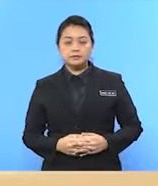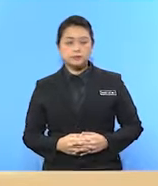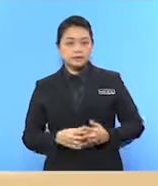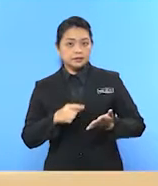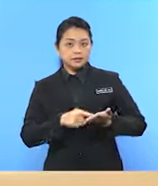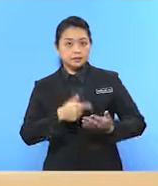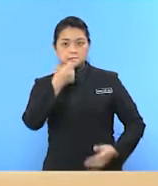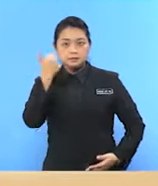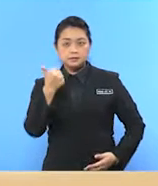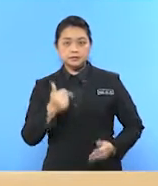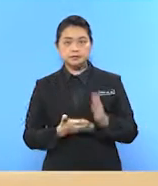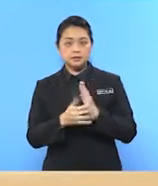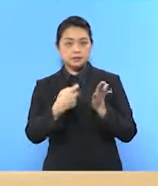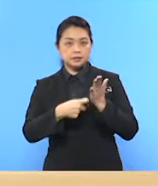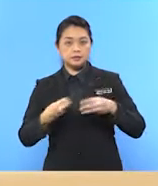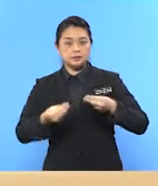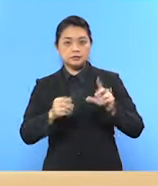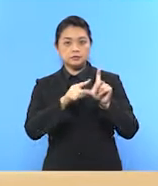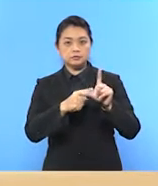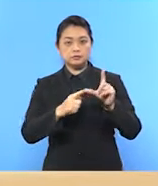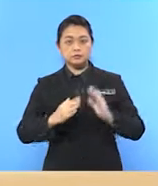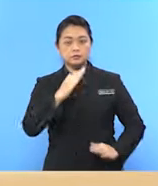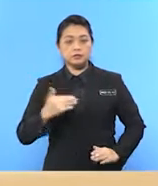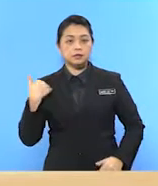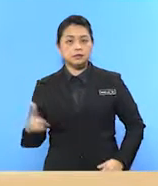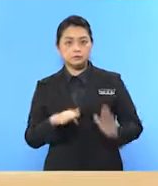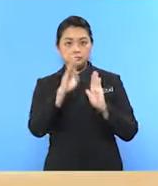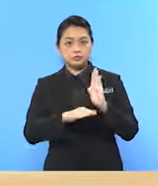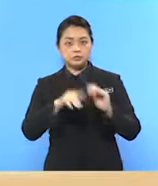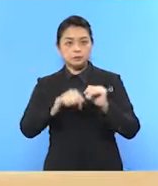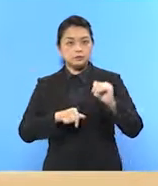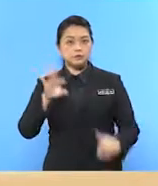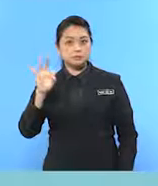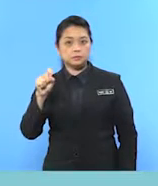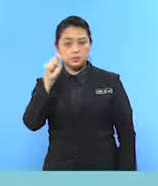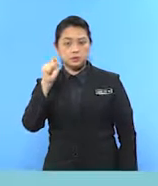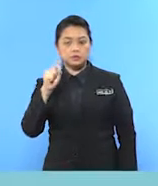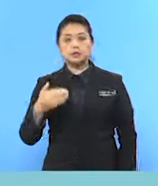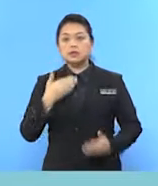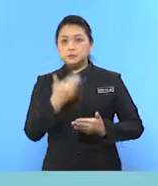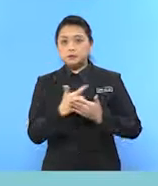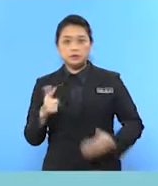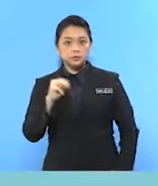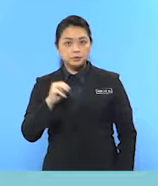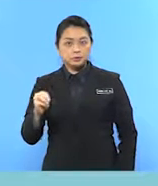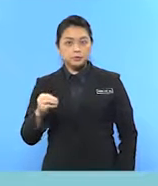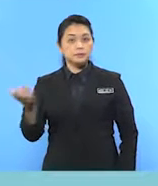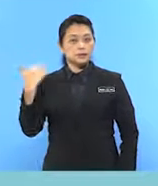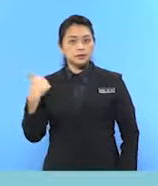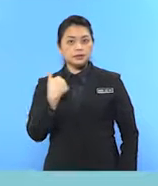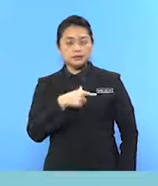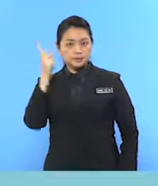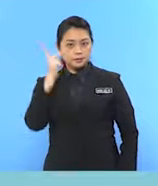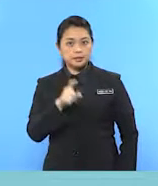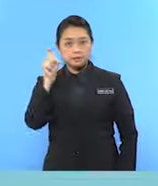Ini disebabkan nilai bagi sudut tirus adalah kurang daripada 90 darjah. Baiklah murid-murid, mari kita